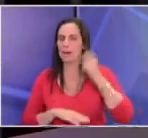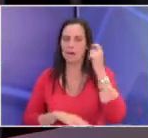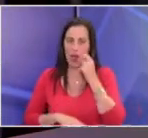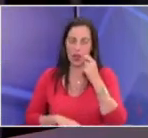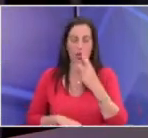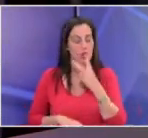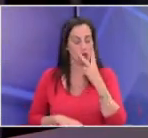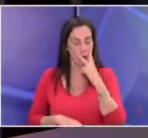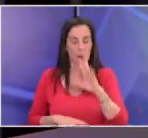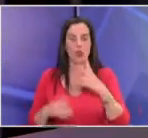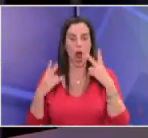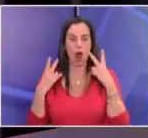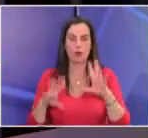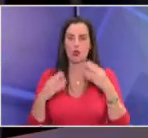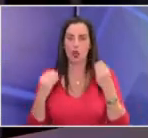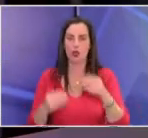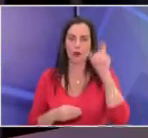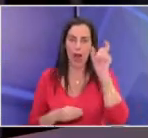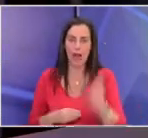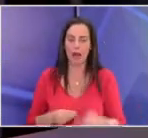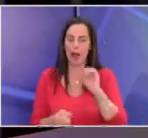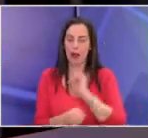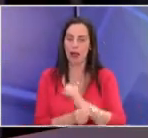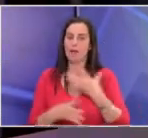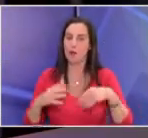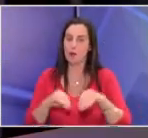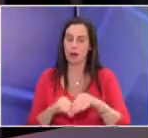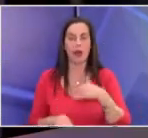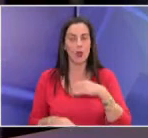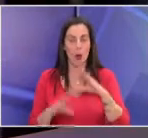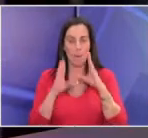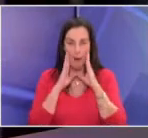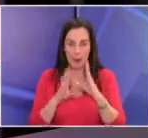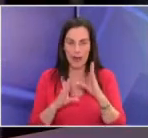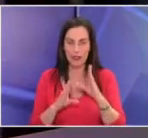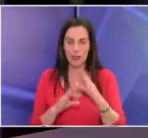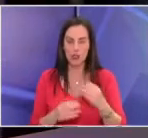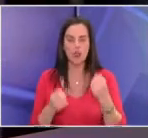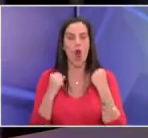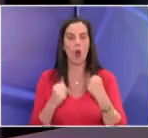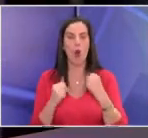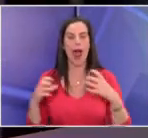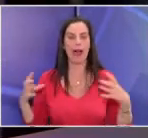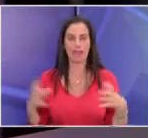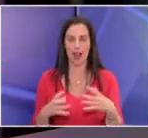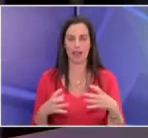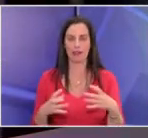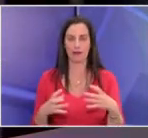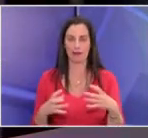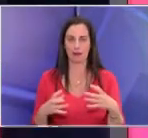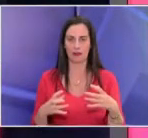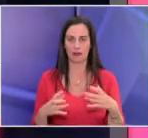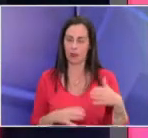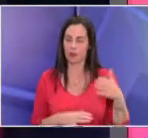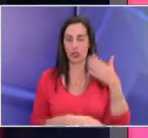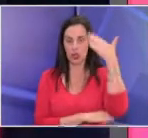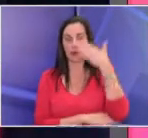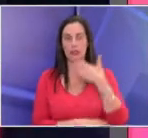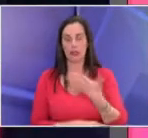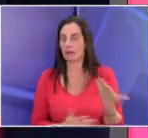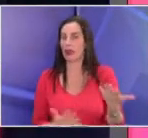מגיעים לשיקום, 83% חוזרים למתקני כליאה, מאלה שכן מגיעים לשיקום, פחות מ-28%. נכון מאוד. שזה מדהים.